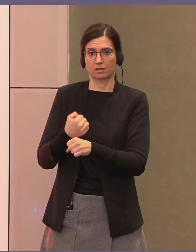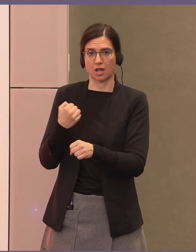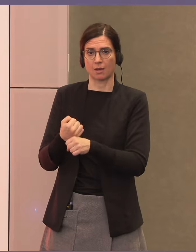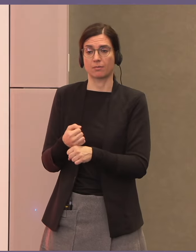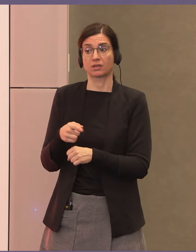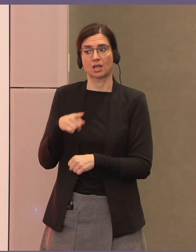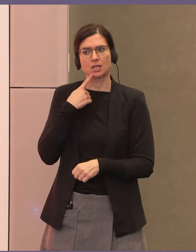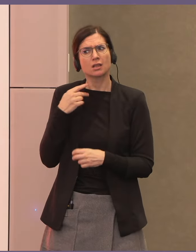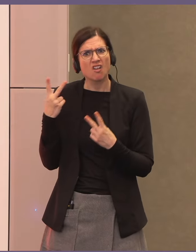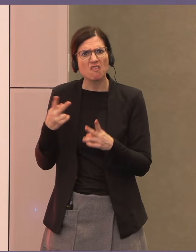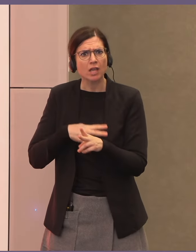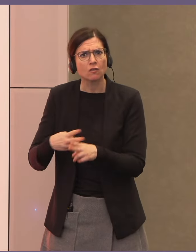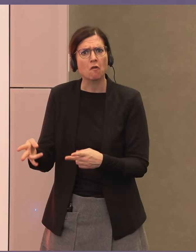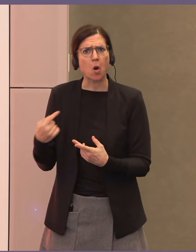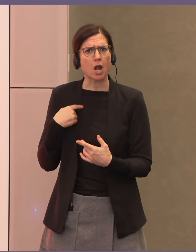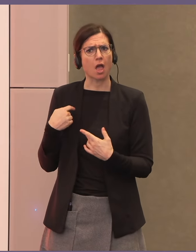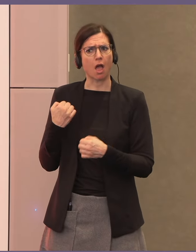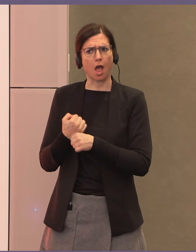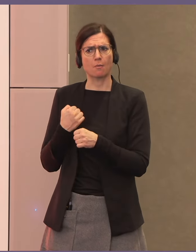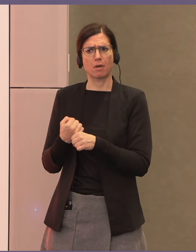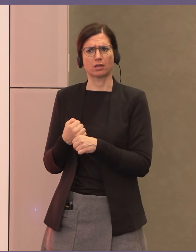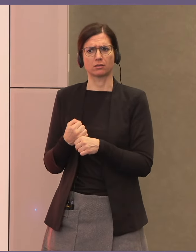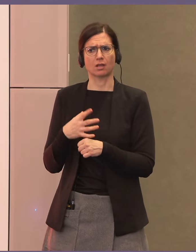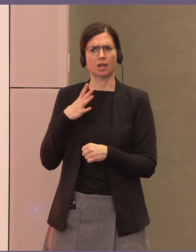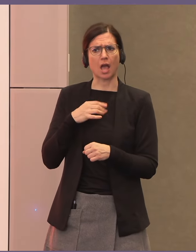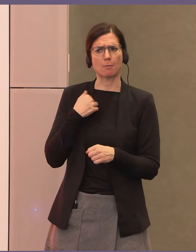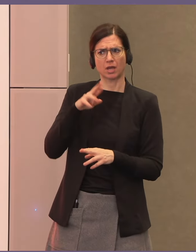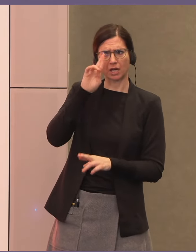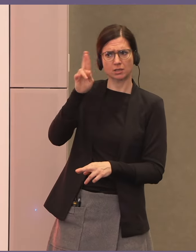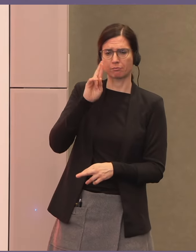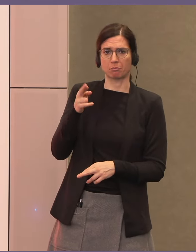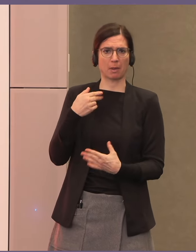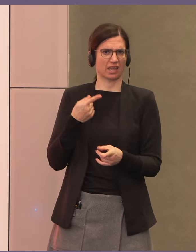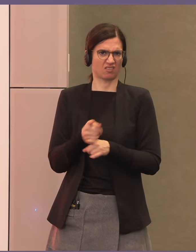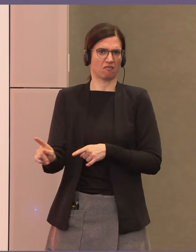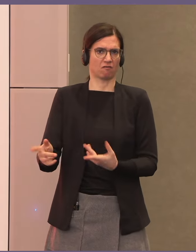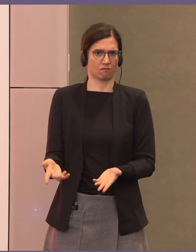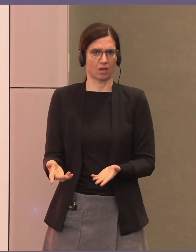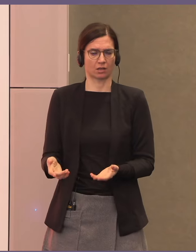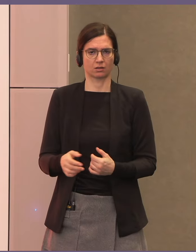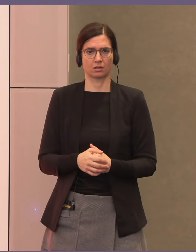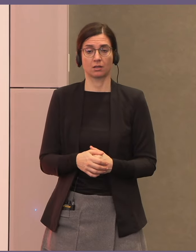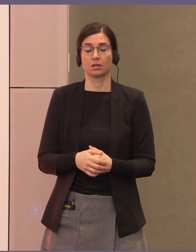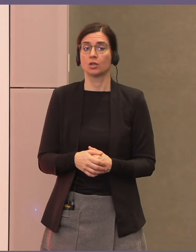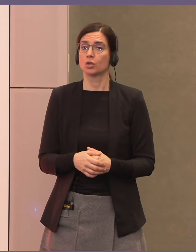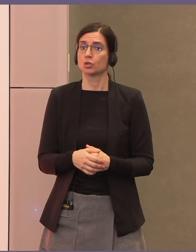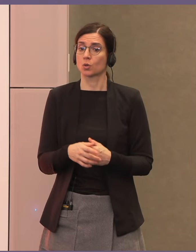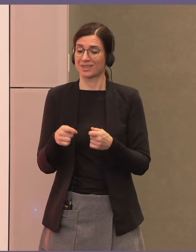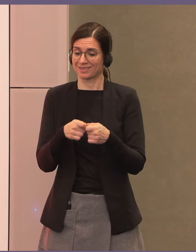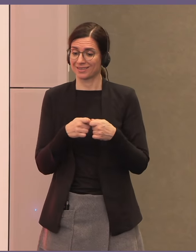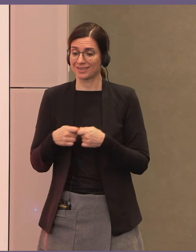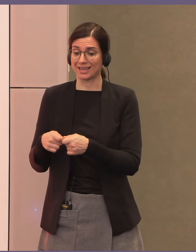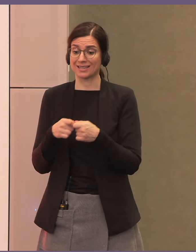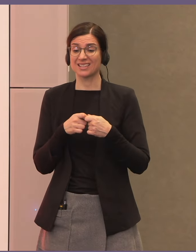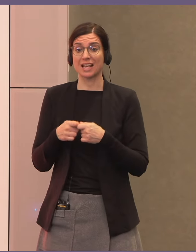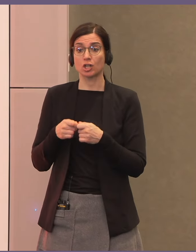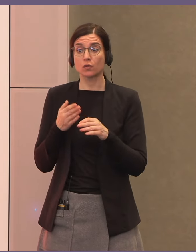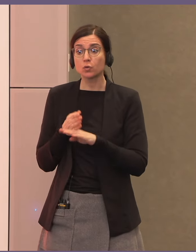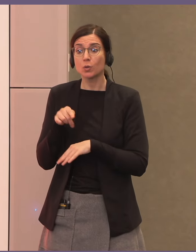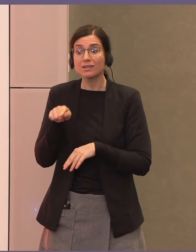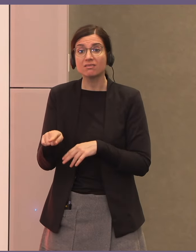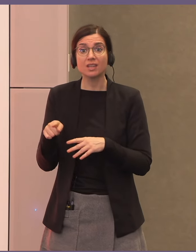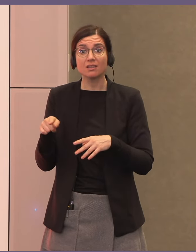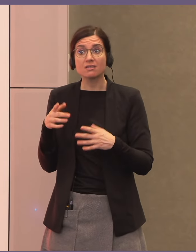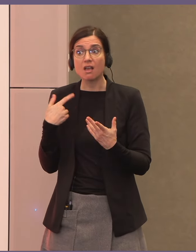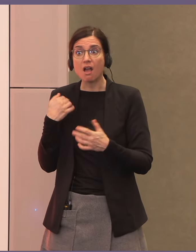und wertvolle, jedoch abgewertete Arbeit zu politisieren, durch welche die Gesellschaft erst hergestellt und